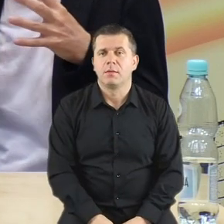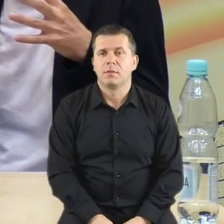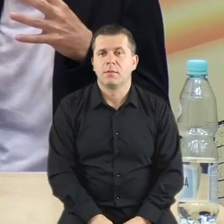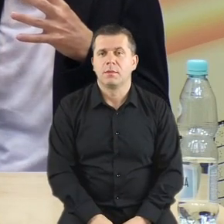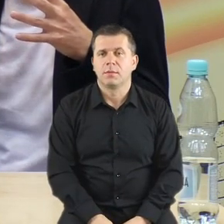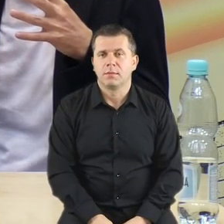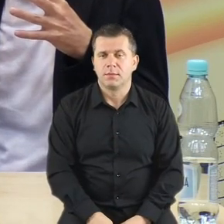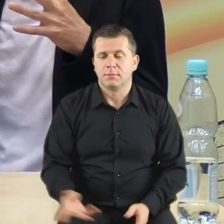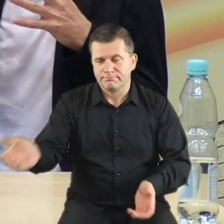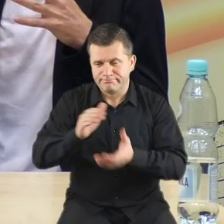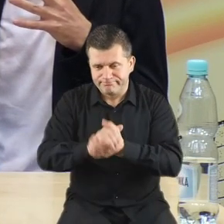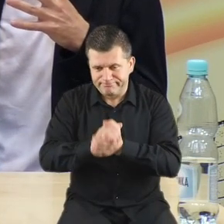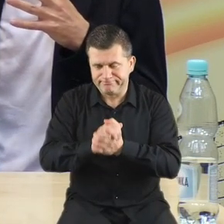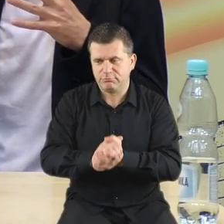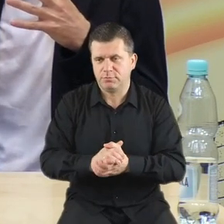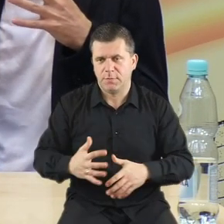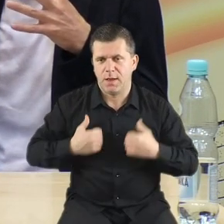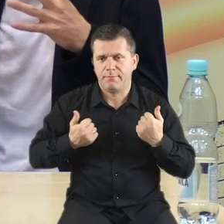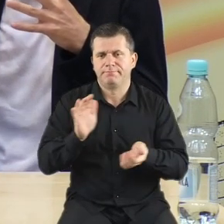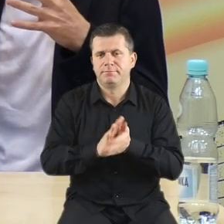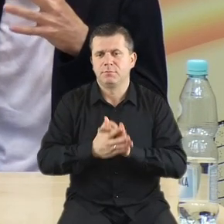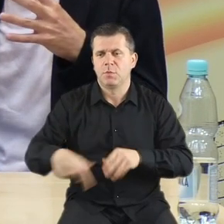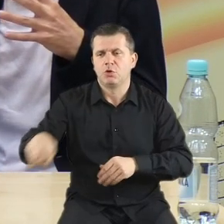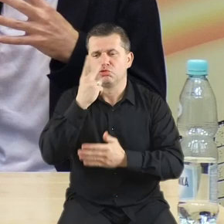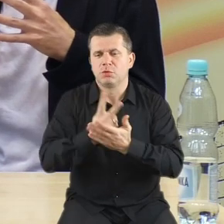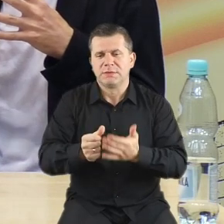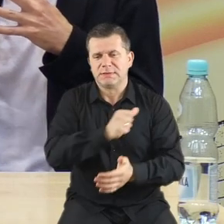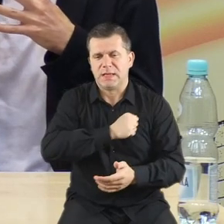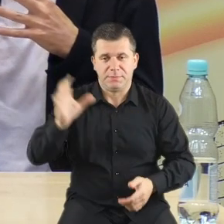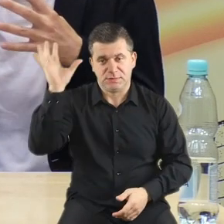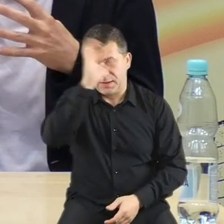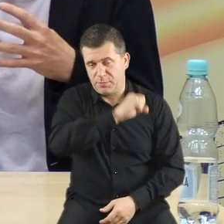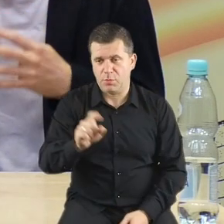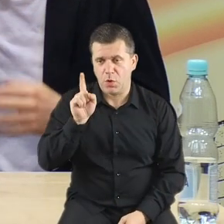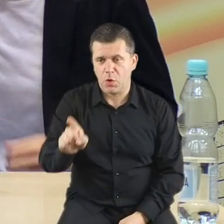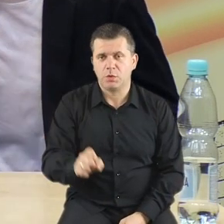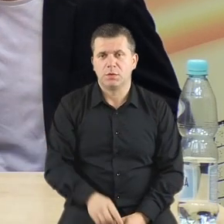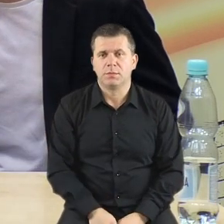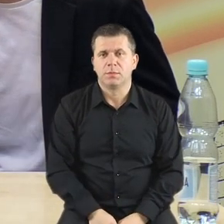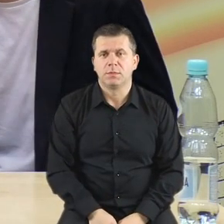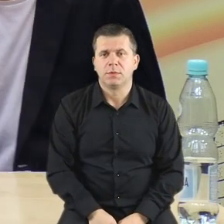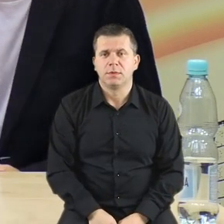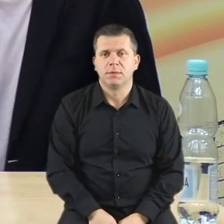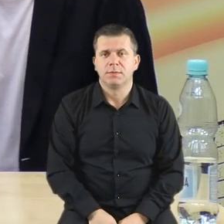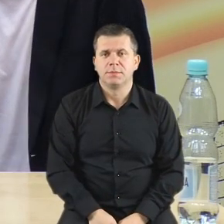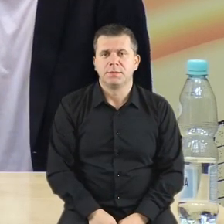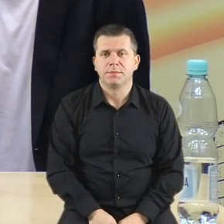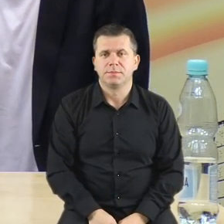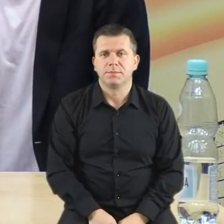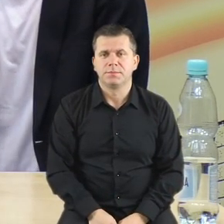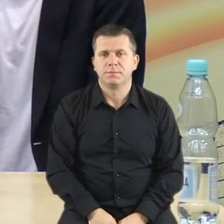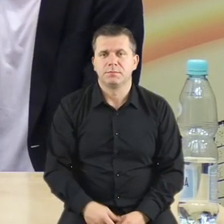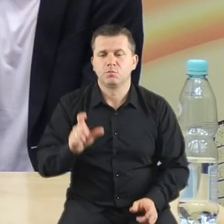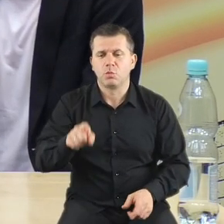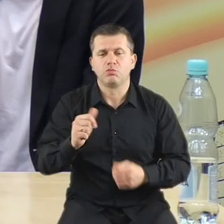nimi zaprzyjaźnić, żeby czytelnik sam zapomniał o tym, co czeka tych bohaterów. Tak się dzieje